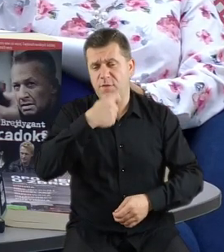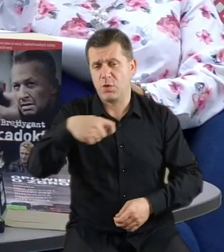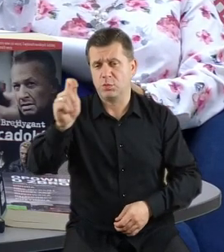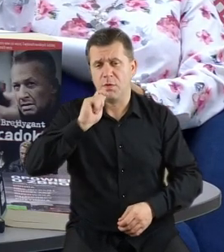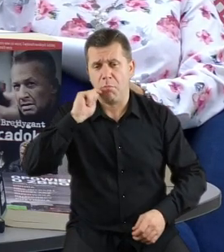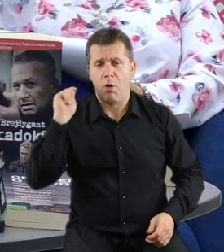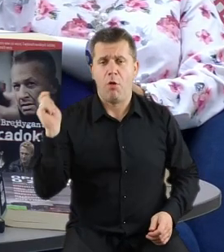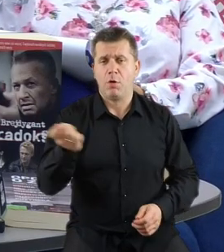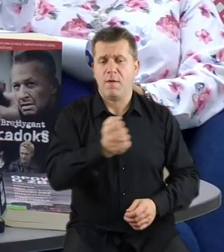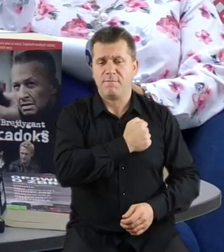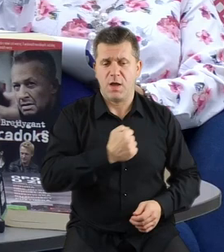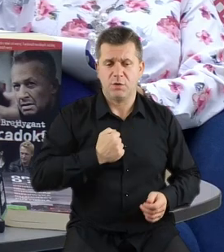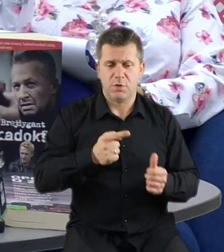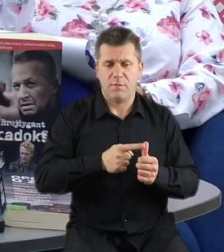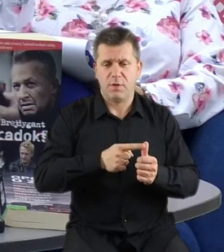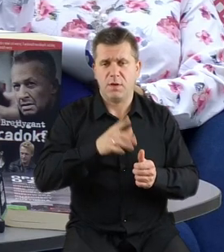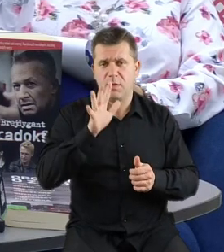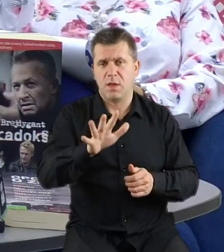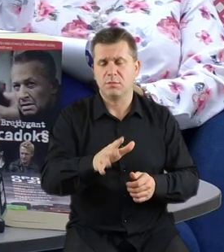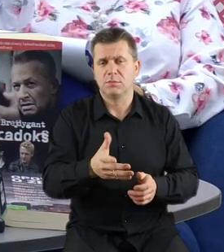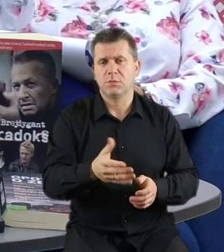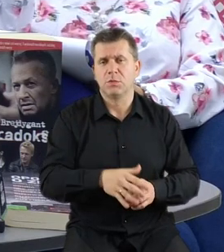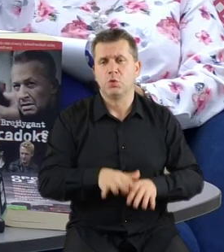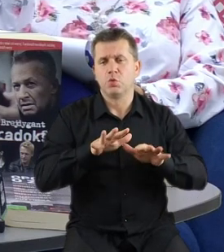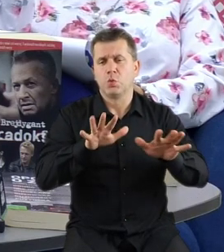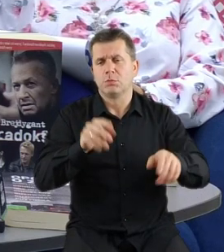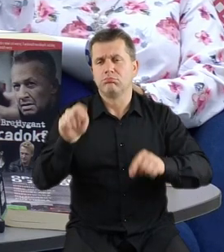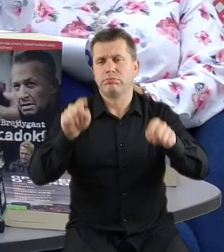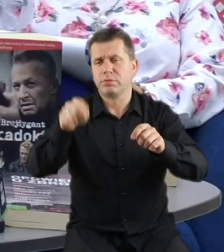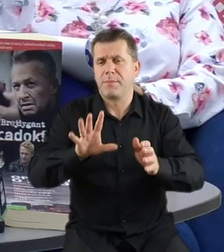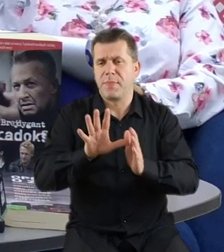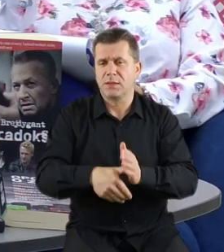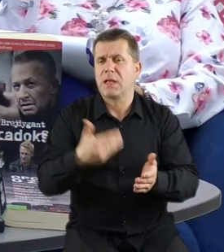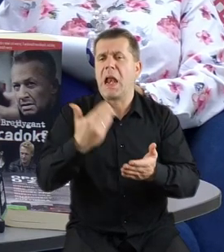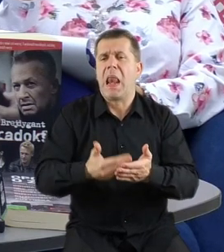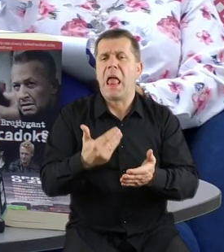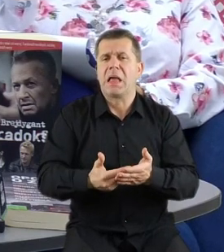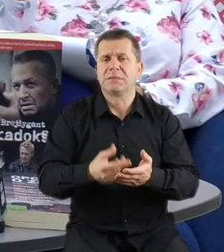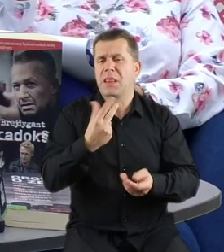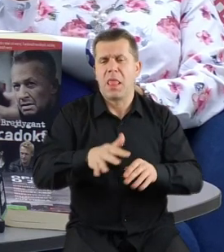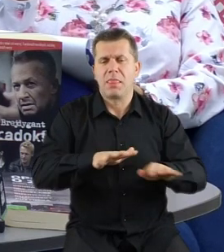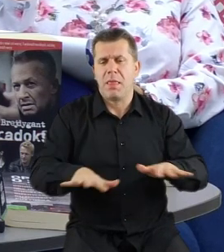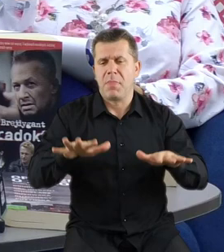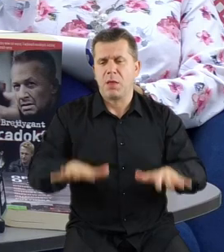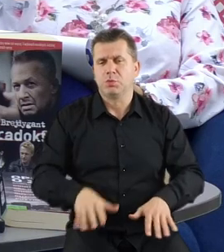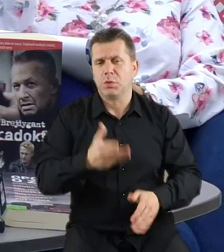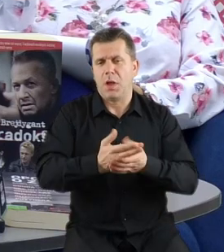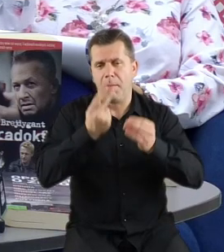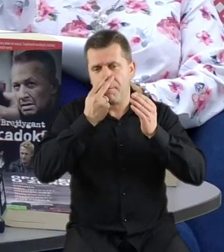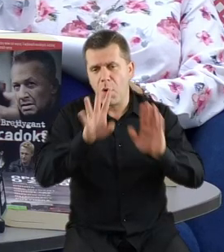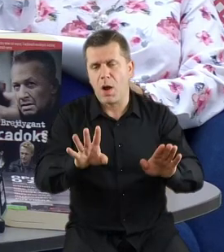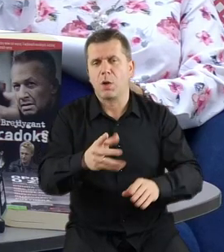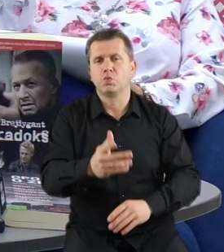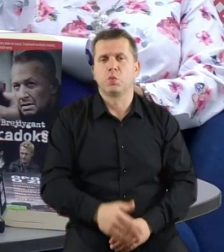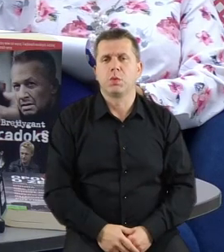wyrusza w podróż z tej Warszawy, jest pan w różnych prowincjonalnych miasteczkach. Dlaczego nie siedzi pan na miejscu? Tylko